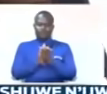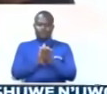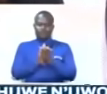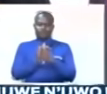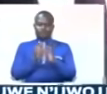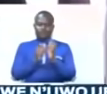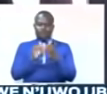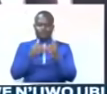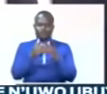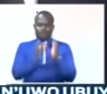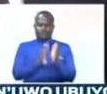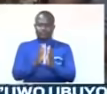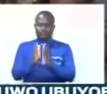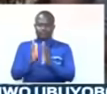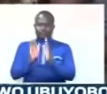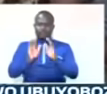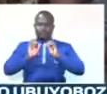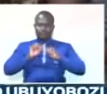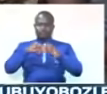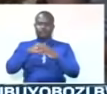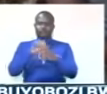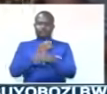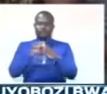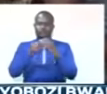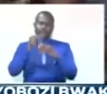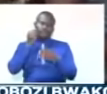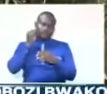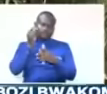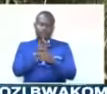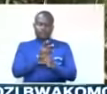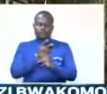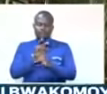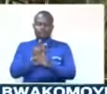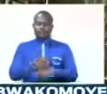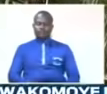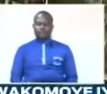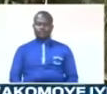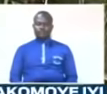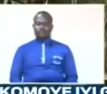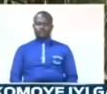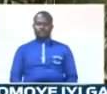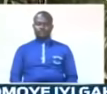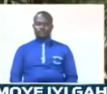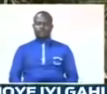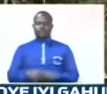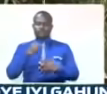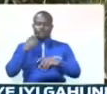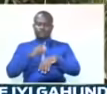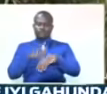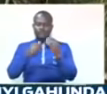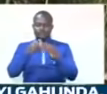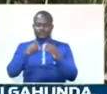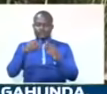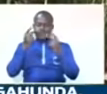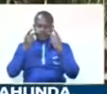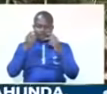ngo mu gutegura ubukwe ingingo yo kwirinda haba mu kiliziya no mu rugo yitabwaho hari umwanya runaka ugomba kuboneka muri ba